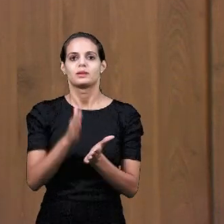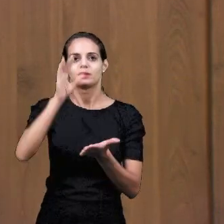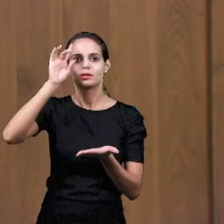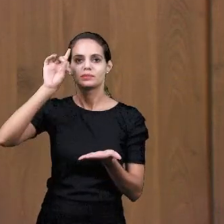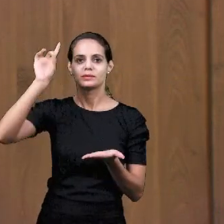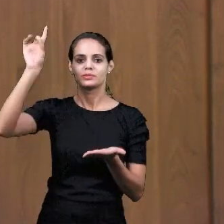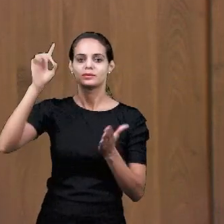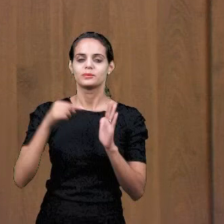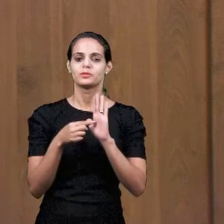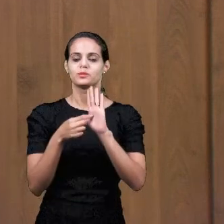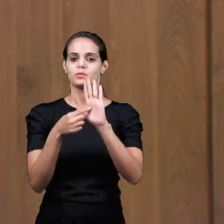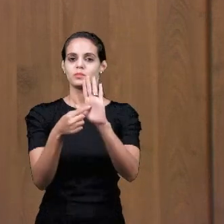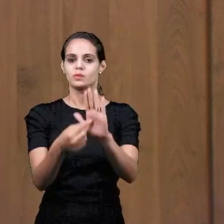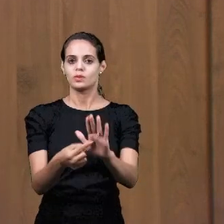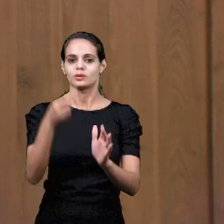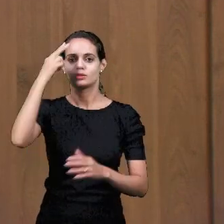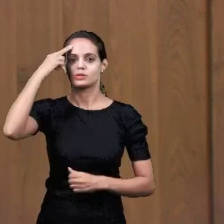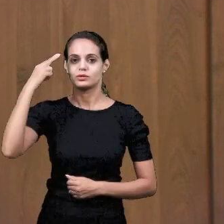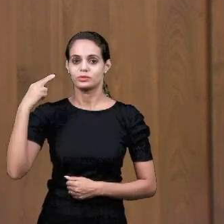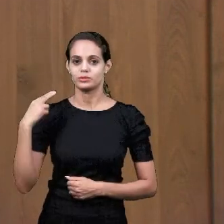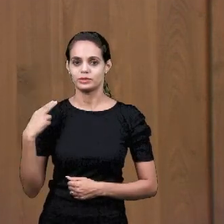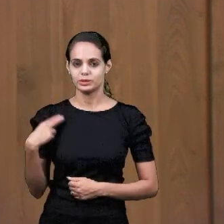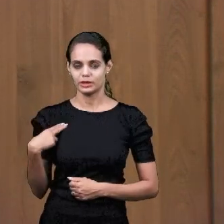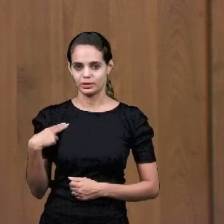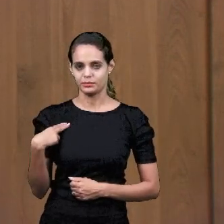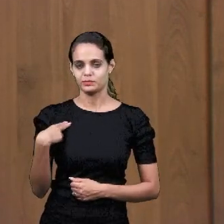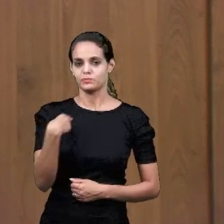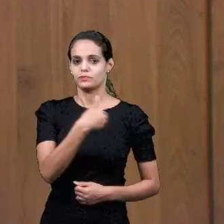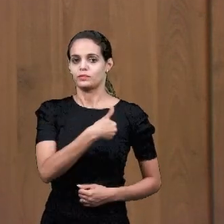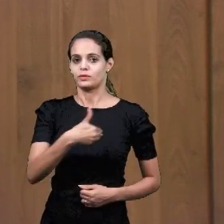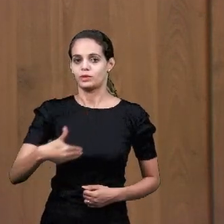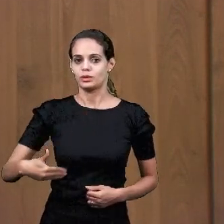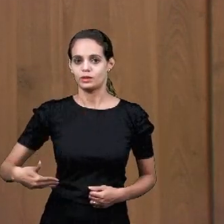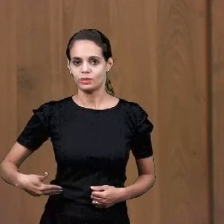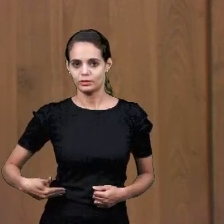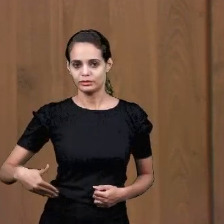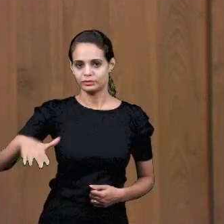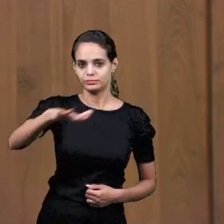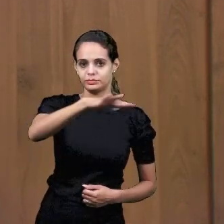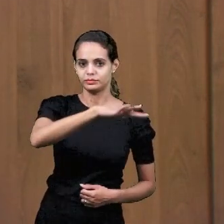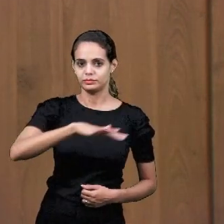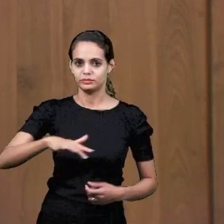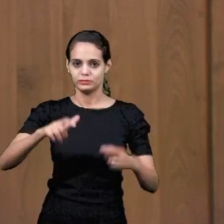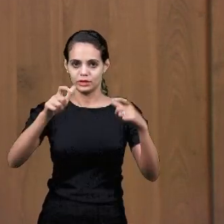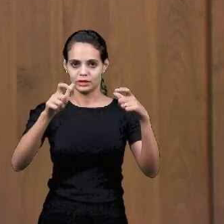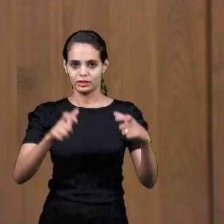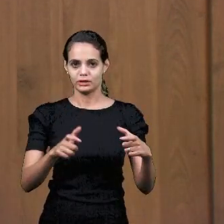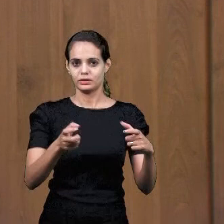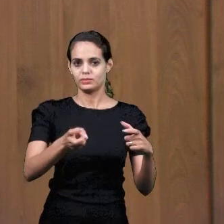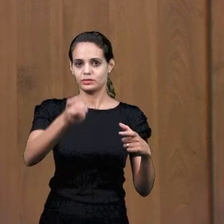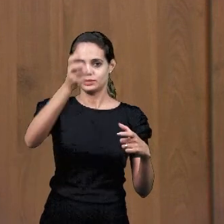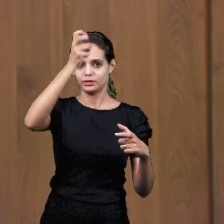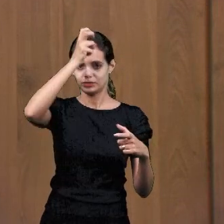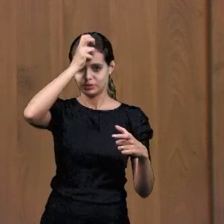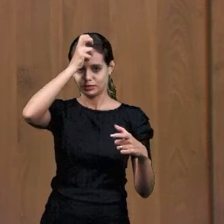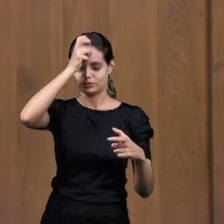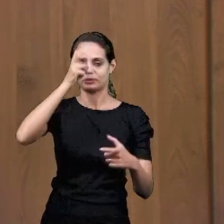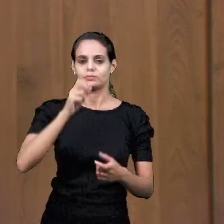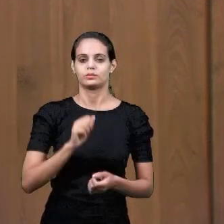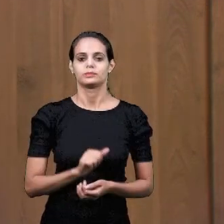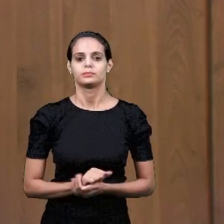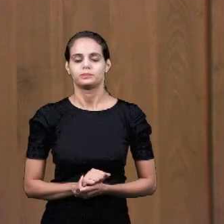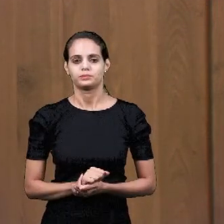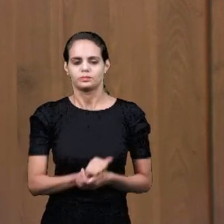d'Égypte et pendant 7 ans, il a rassemblé tout le blé qu'il a réussi à avoir. Il a construit